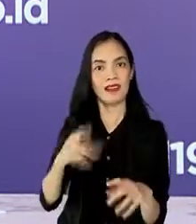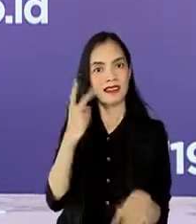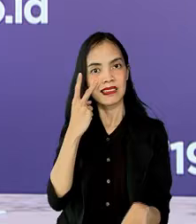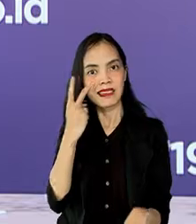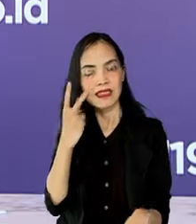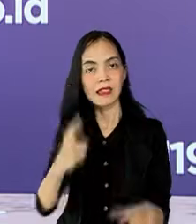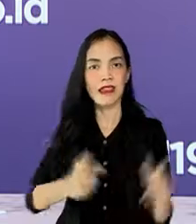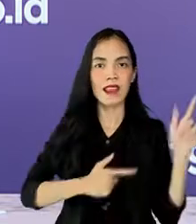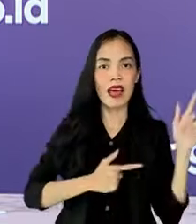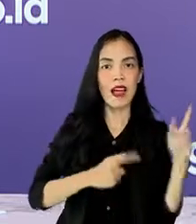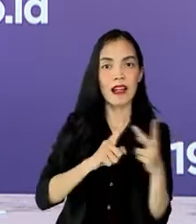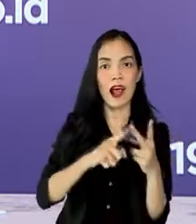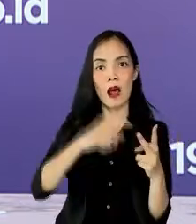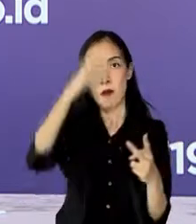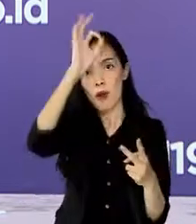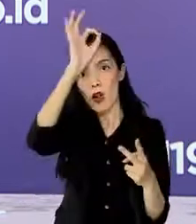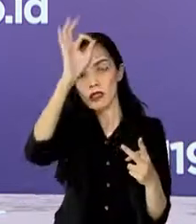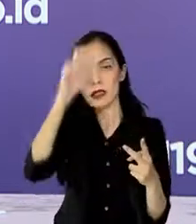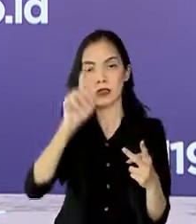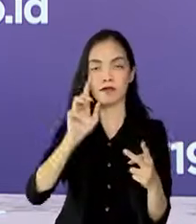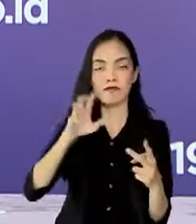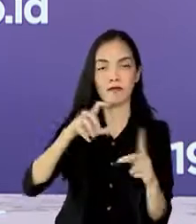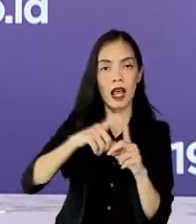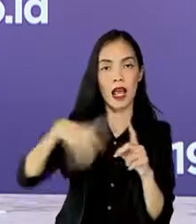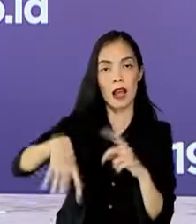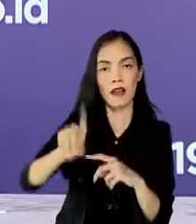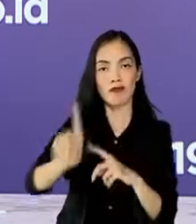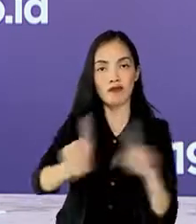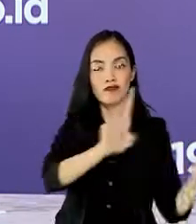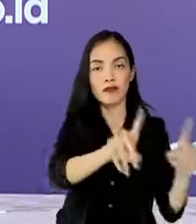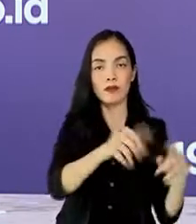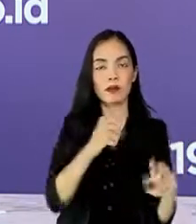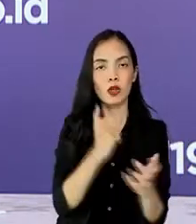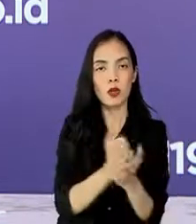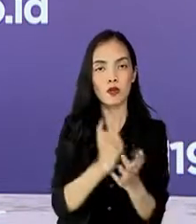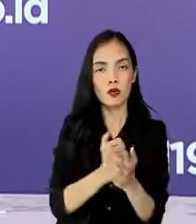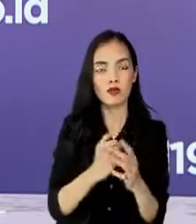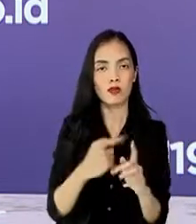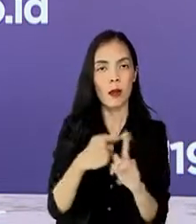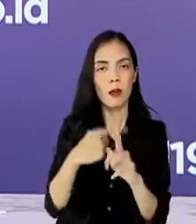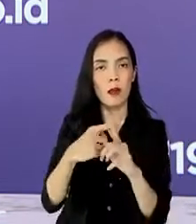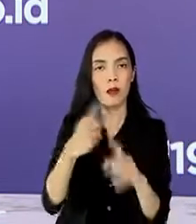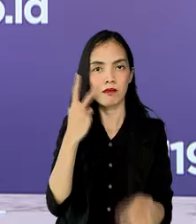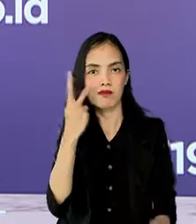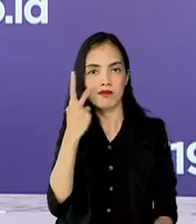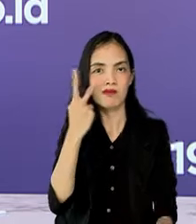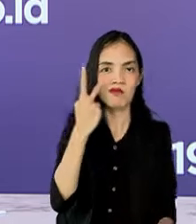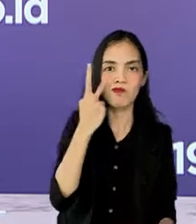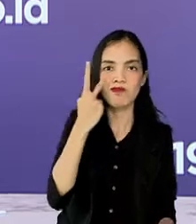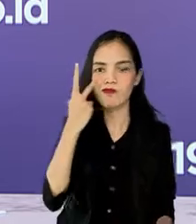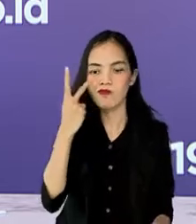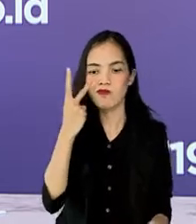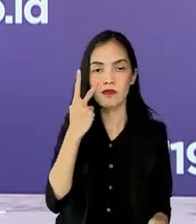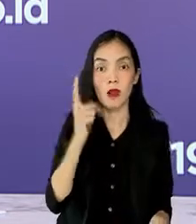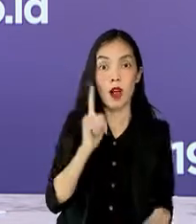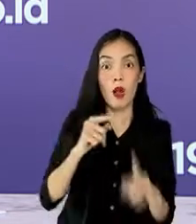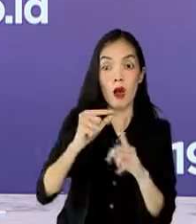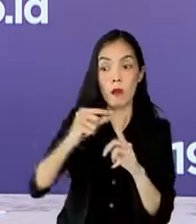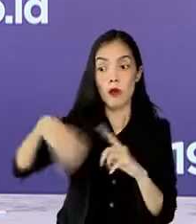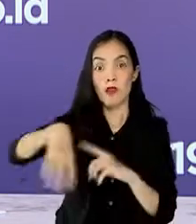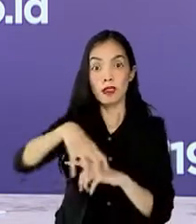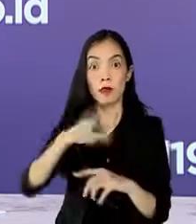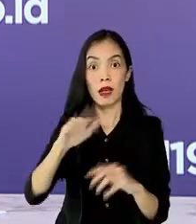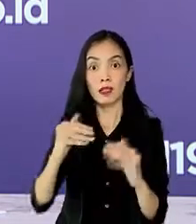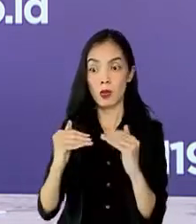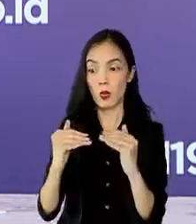oleh unsur TNI atau Polri di wilayah masing-masing dapat ditingkatkan Hai Penanganan pada provinsi yang masih mengalami